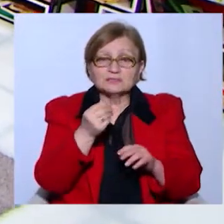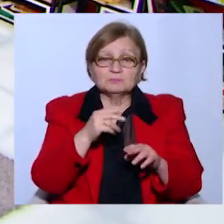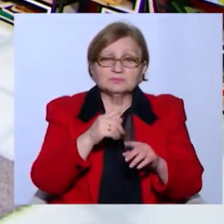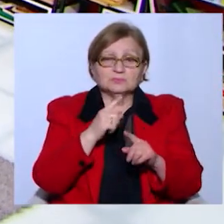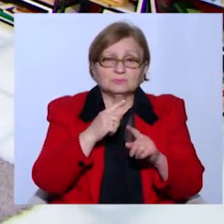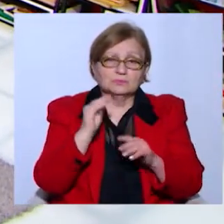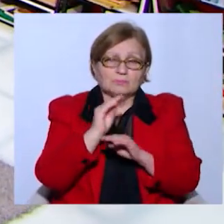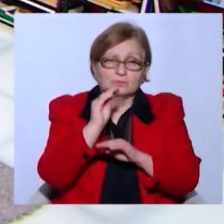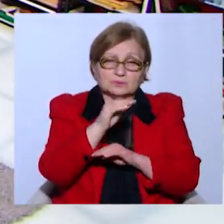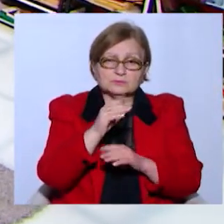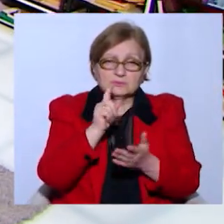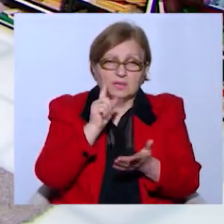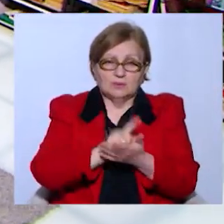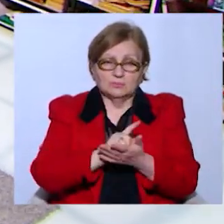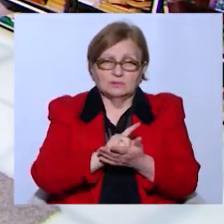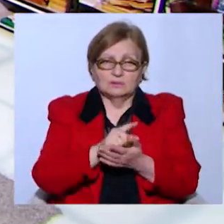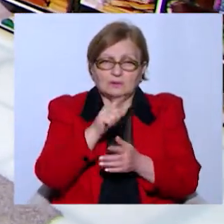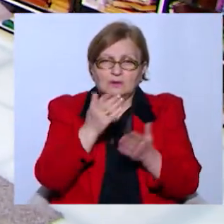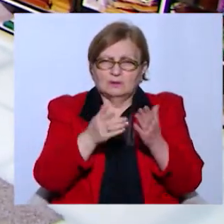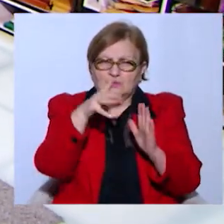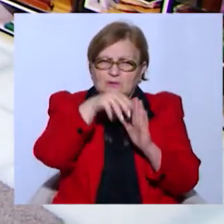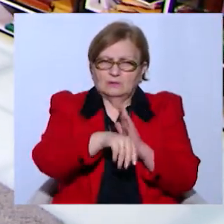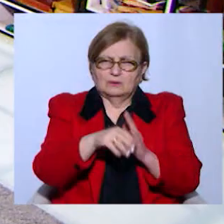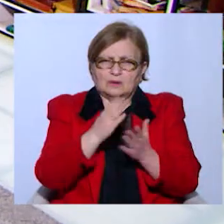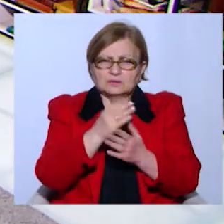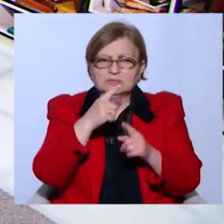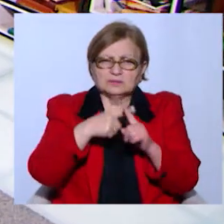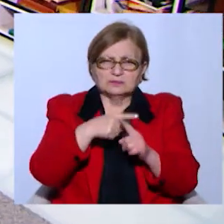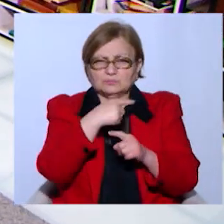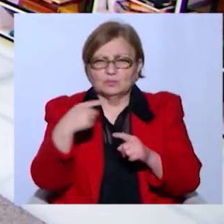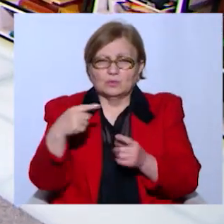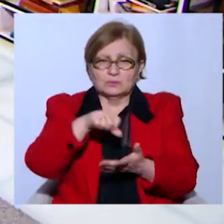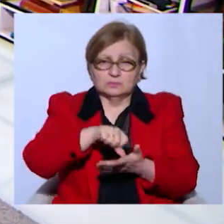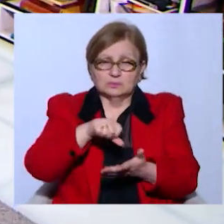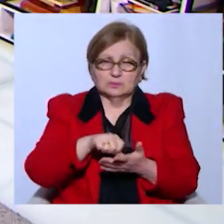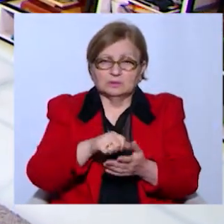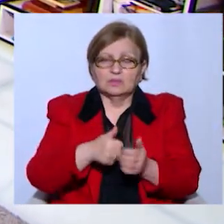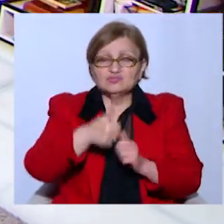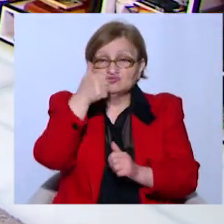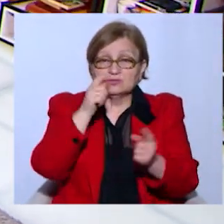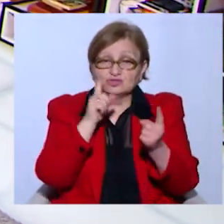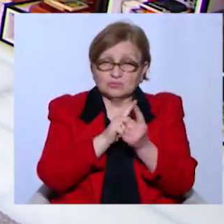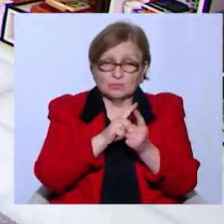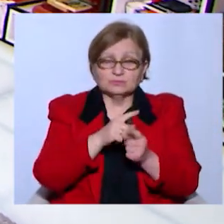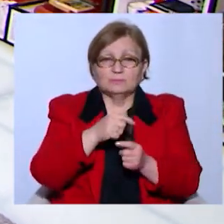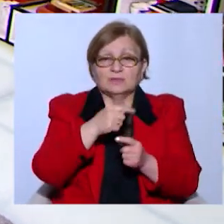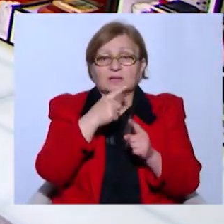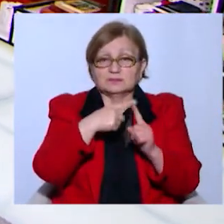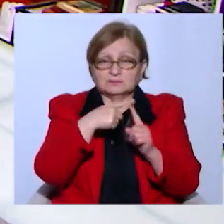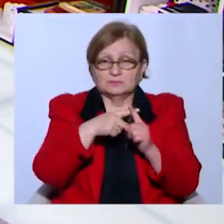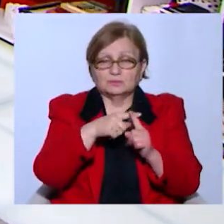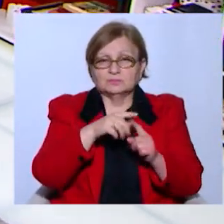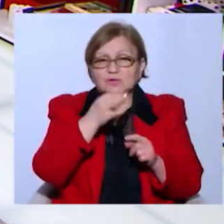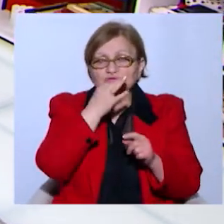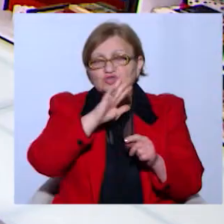პროგრესია აუცილებლად თუ იგი შეიცავს დადებით და უარყოფით წევრებს, აუცილებლად ჯერ შეგვხვდება დადებითი წევრები და შემდეგ